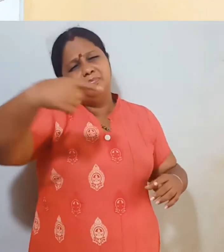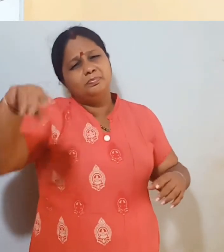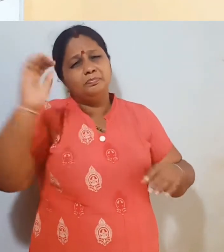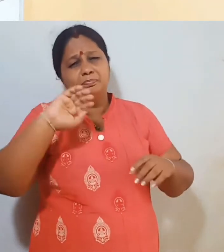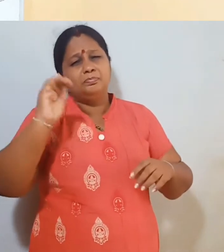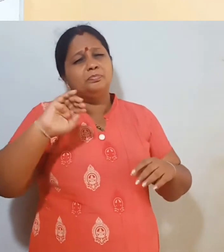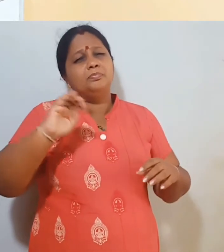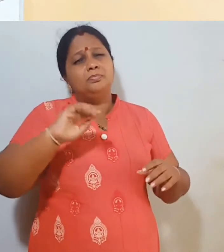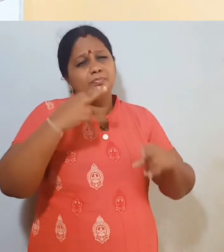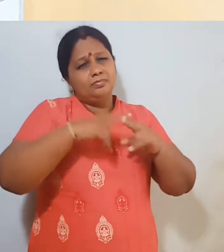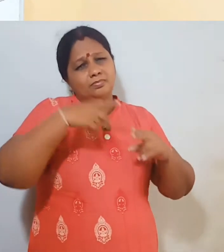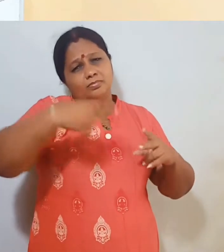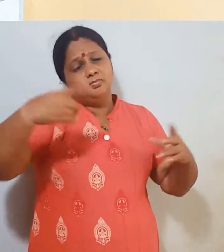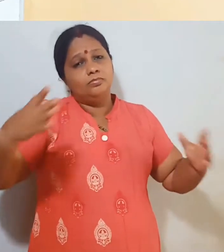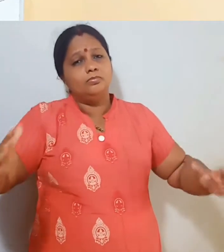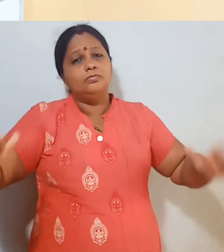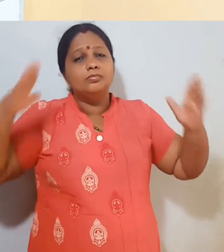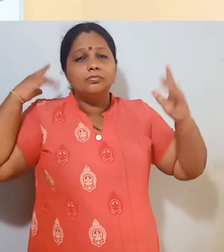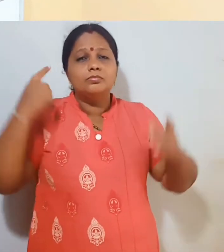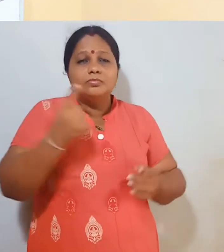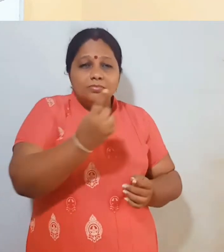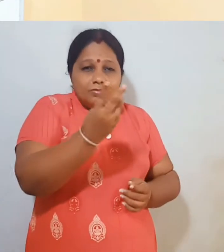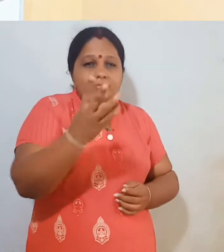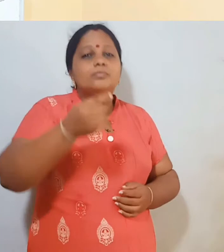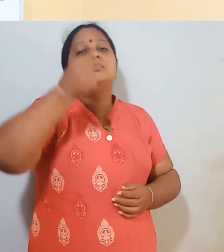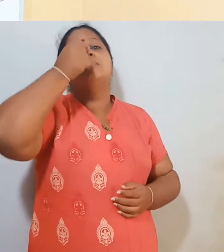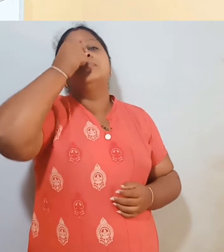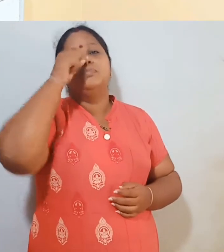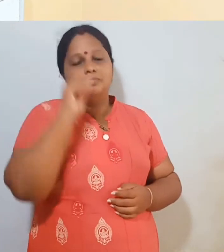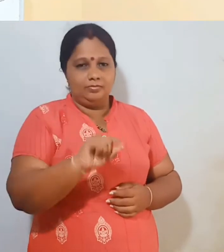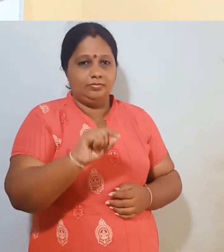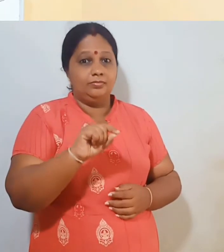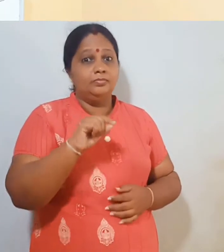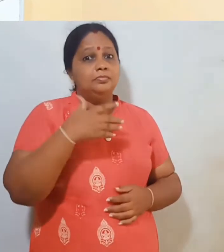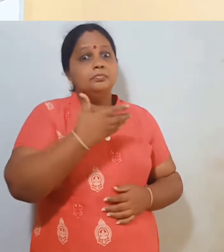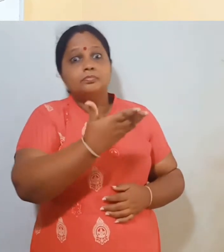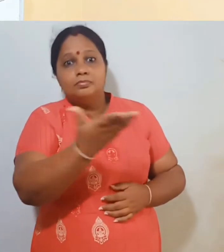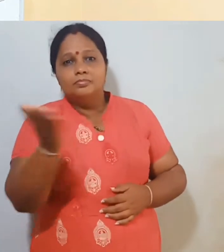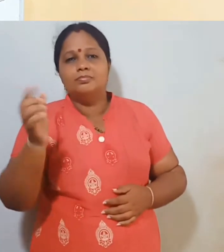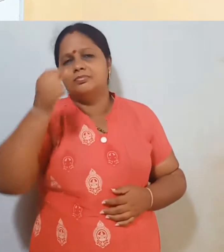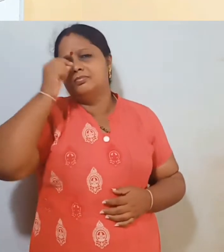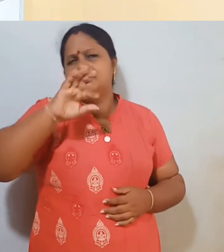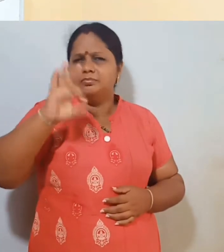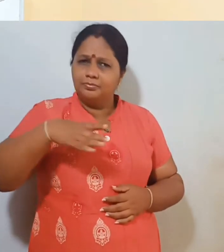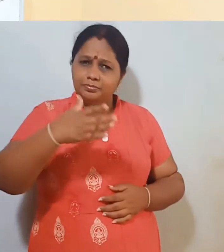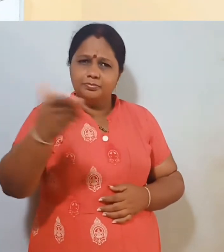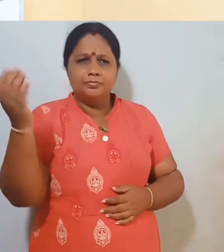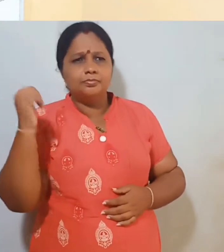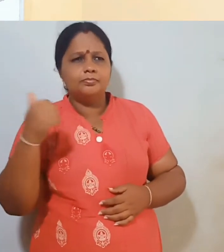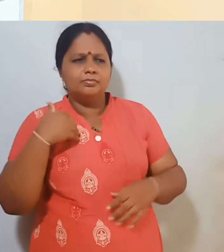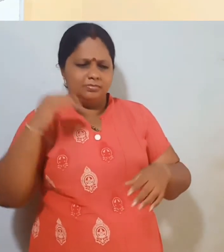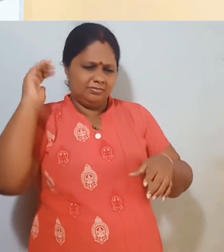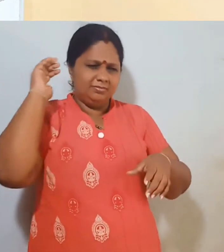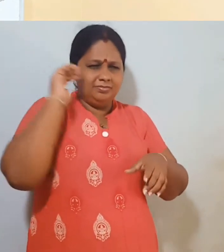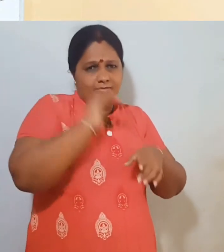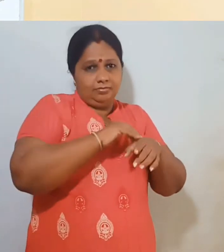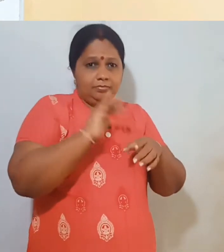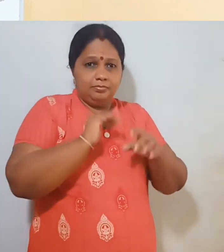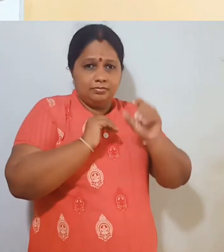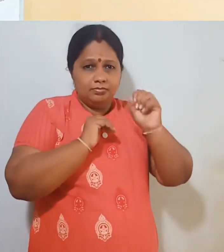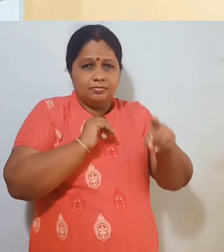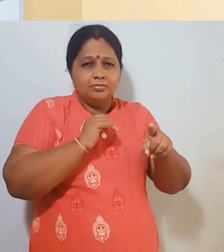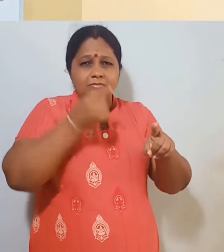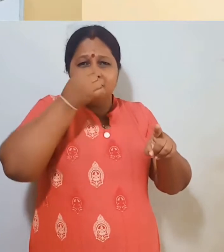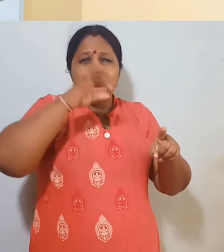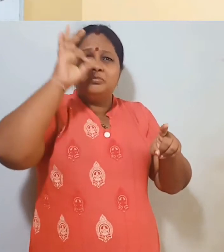இல்லை, ஒரு சிலவை தான் நச்சு பாம்பு. அப்ப நம்மளுக்கு கடிச்சது நச்சு இல்லாத பாம்பாக இருக்கலாம்.